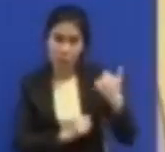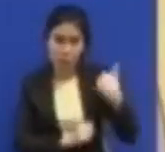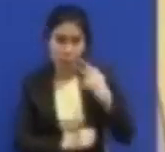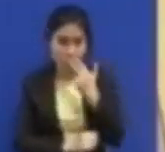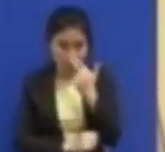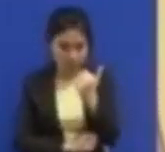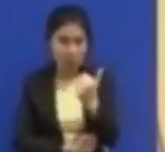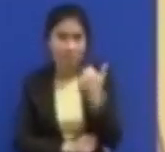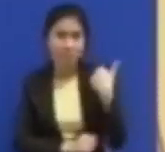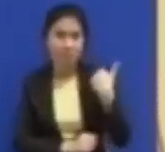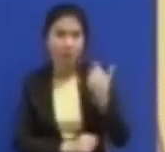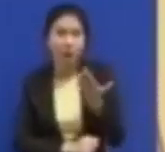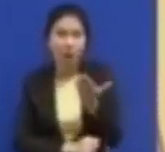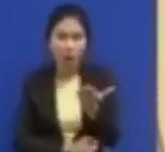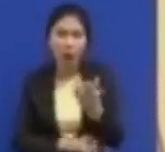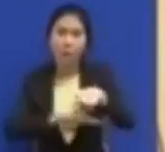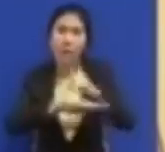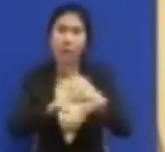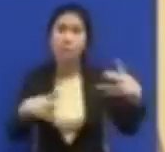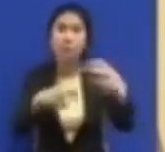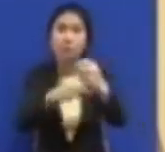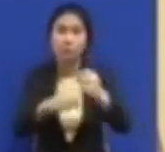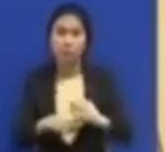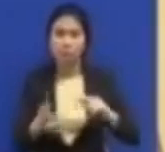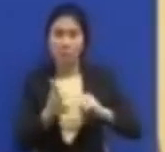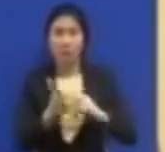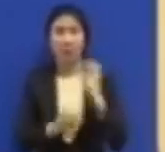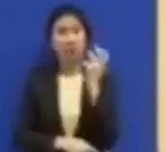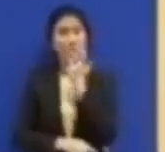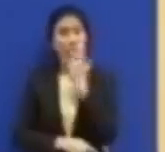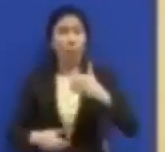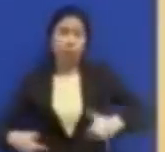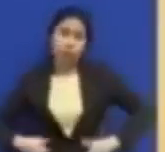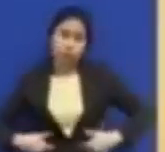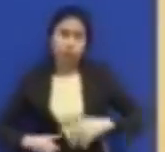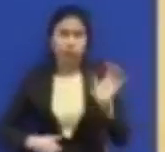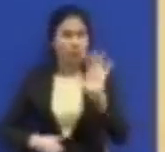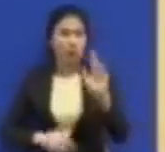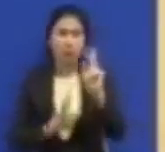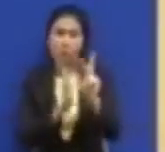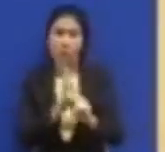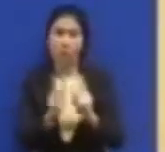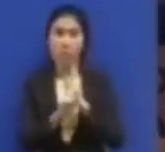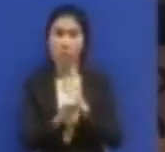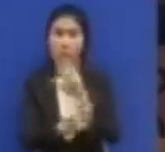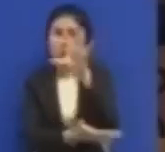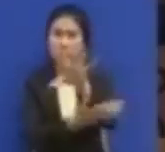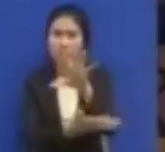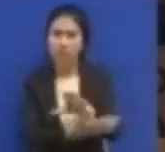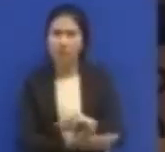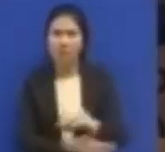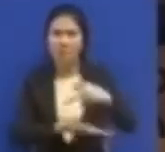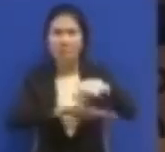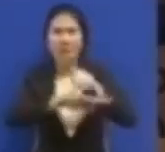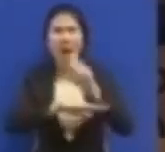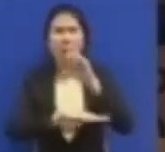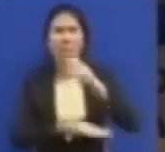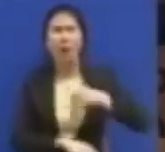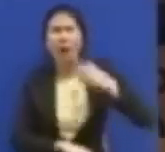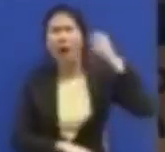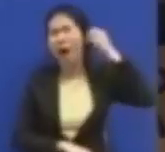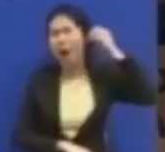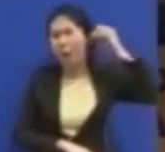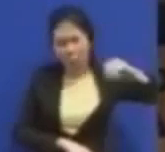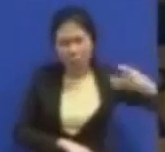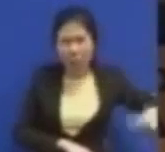าตท่านวินิจฉัยครับเพราะไม่ใช่เป็นเรื่องตลกเป็นเรื่องของข้อบังคับครับ เขาเอาออกแล้วเอ